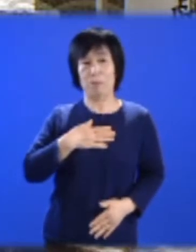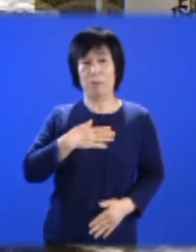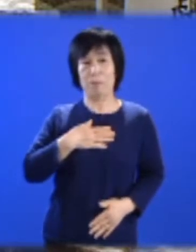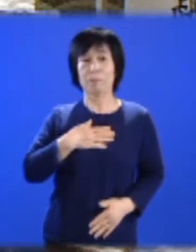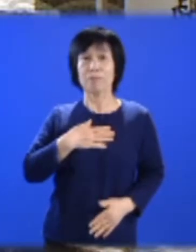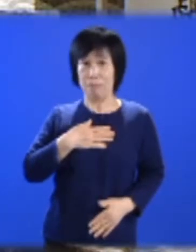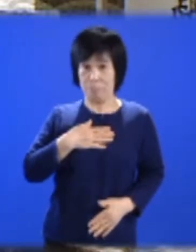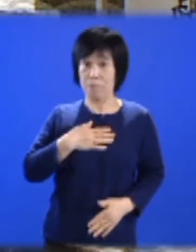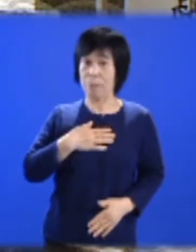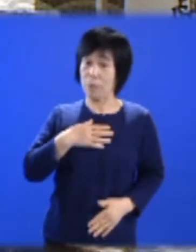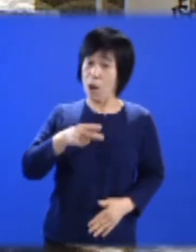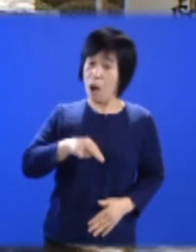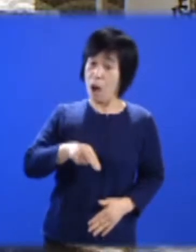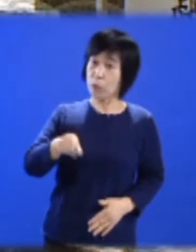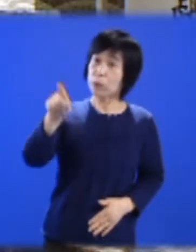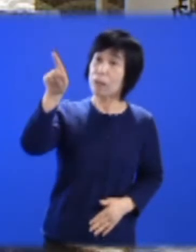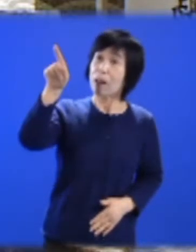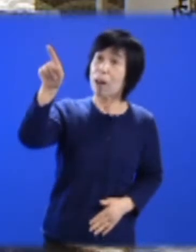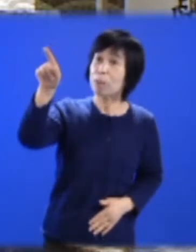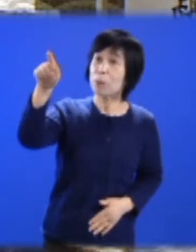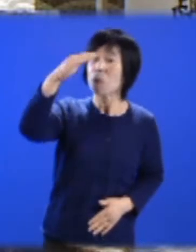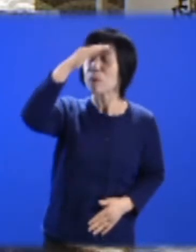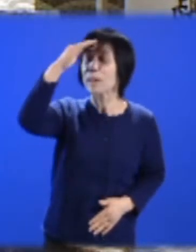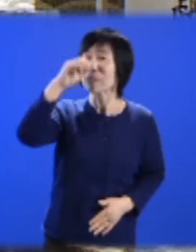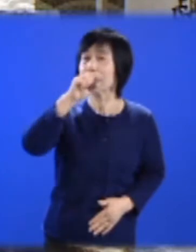景色がすっごくいいんです。